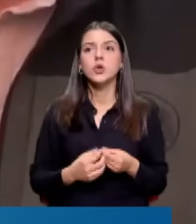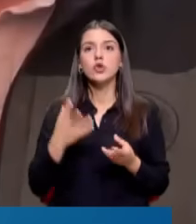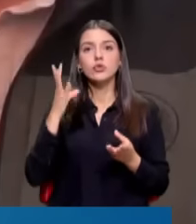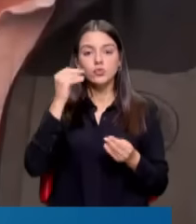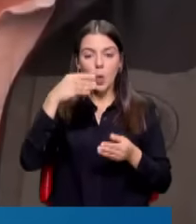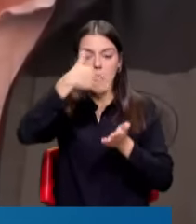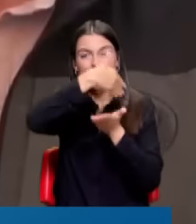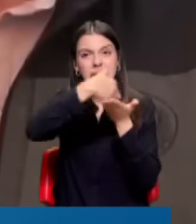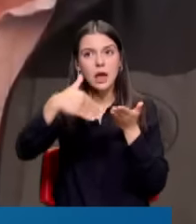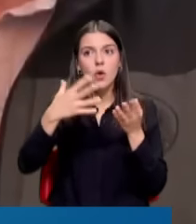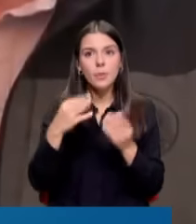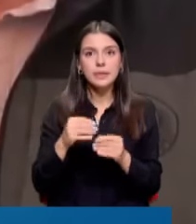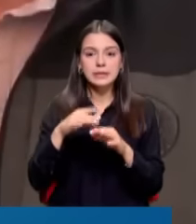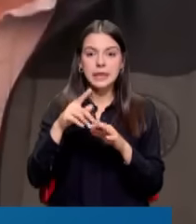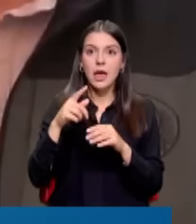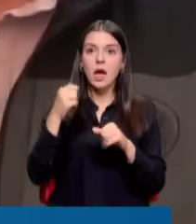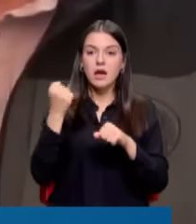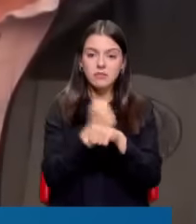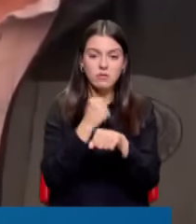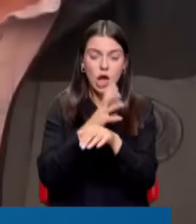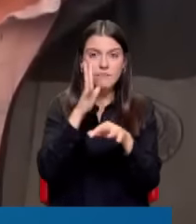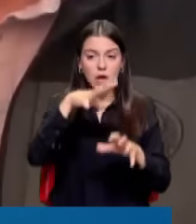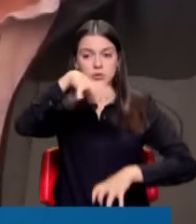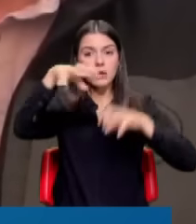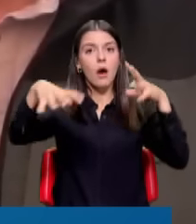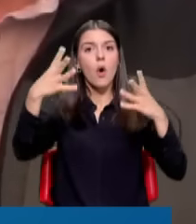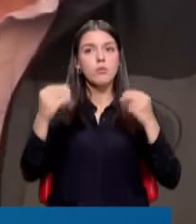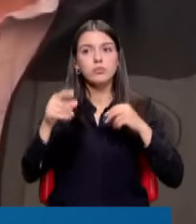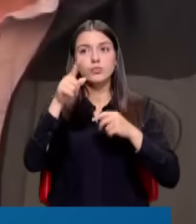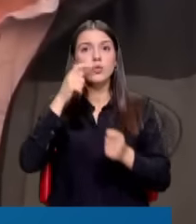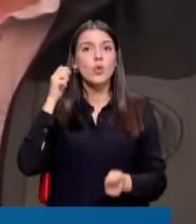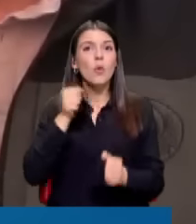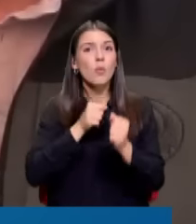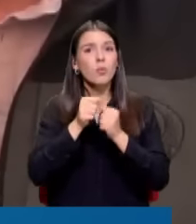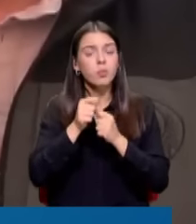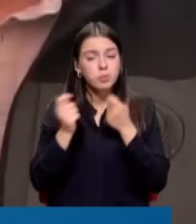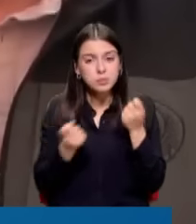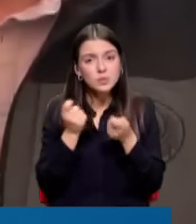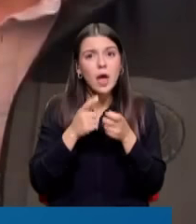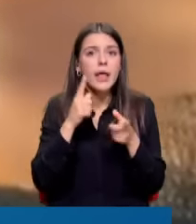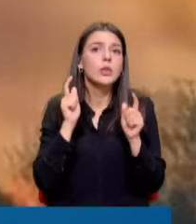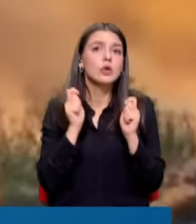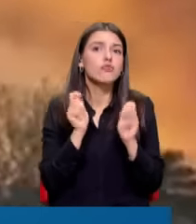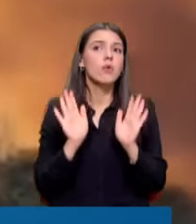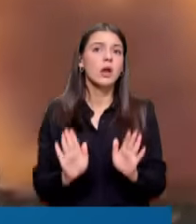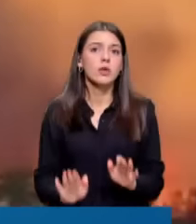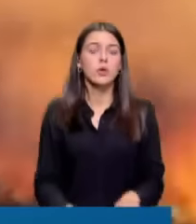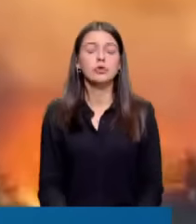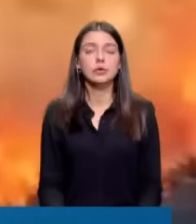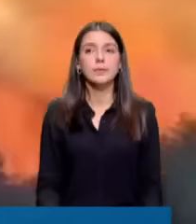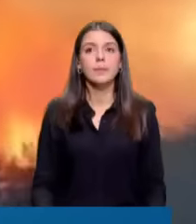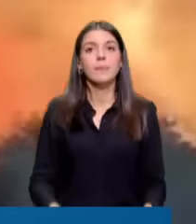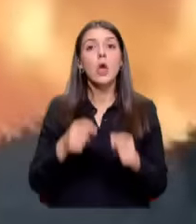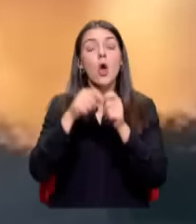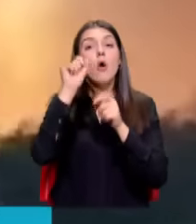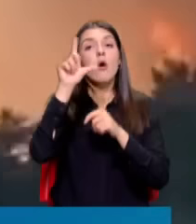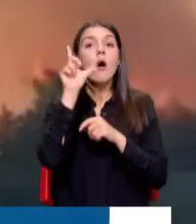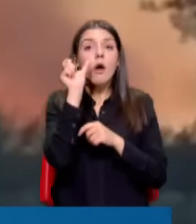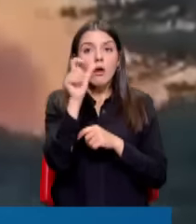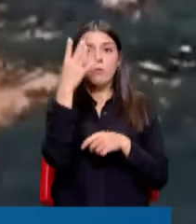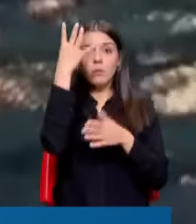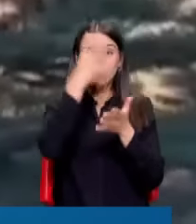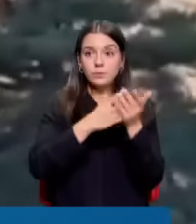yarıklar olması, dik kayalıklar olması müdahaleyi çok çok güçleştiriyor maalesef. Bolu Göynük'teki orman yangını ise